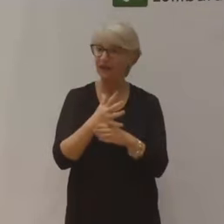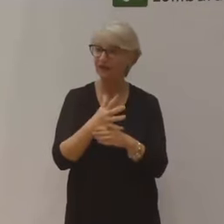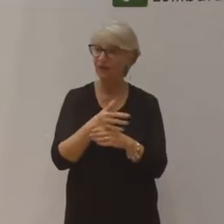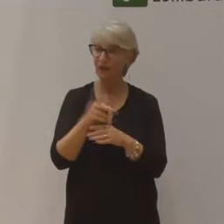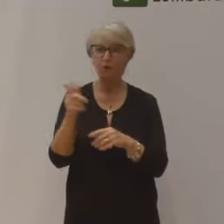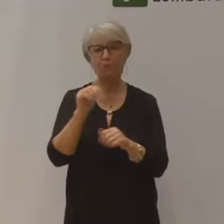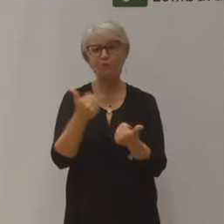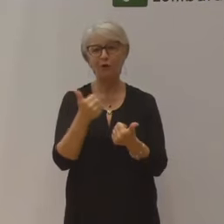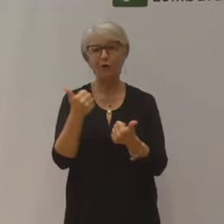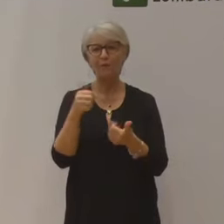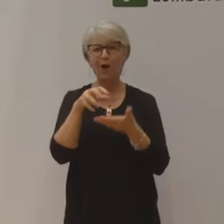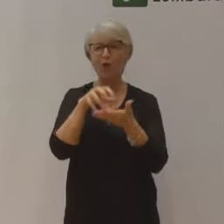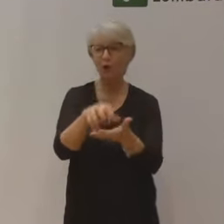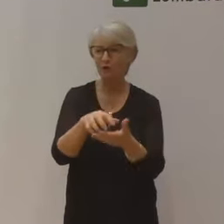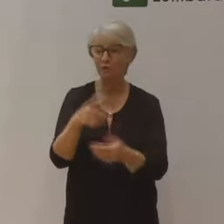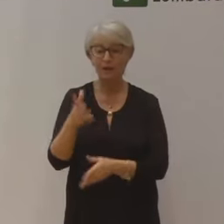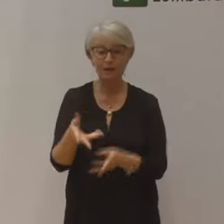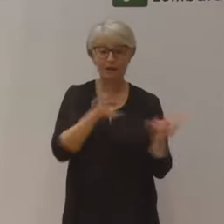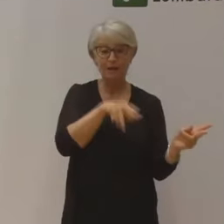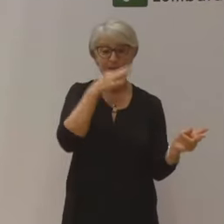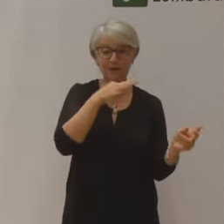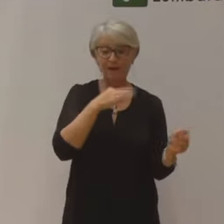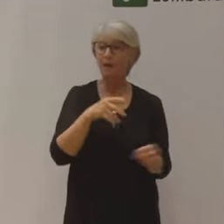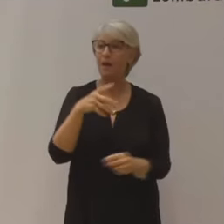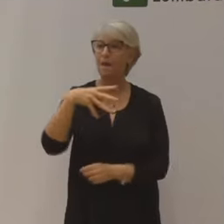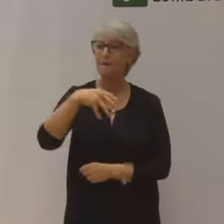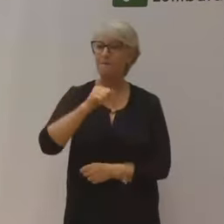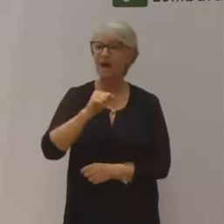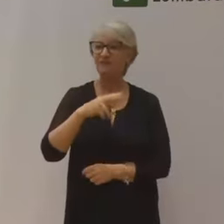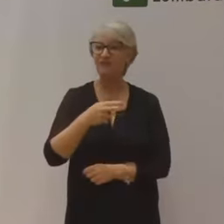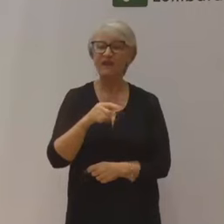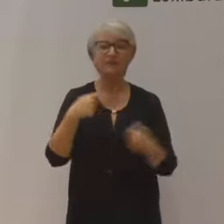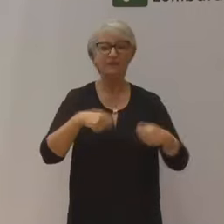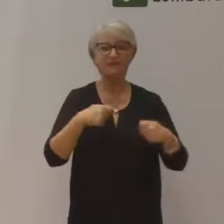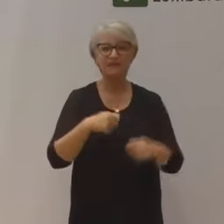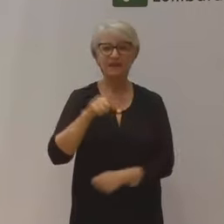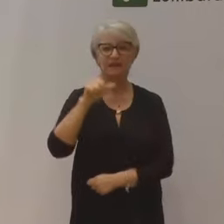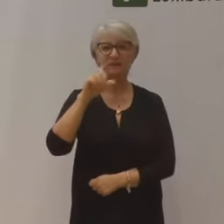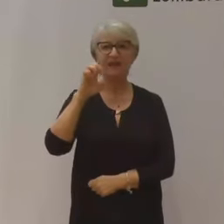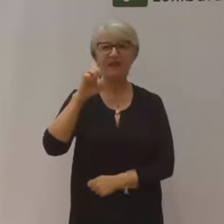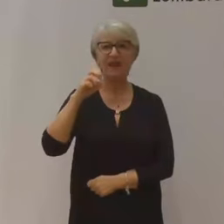questo contributo e passo la parola ad Alessandro Manfredi, Presidente di Leda.